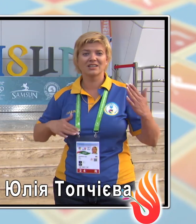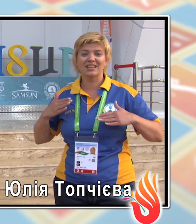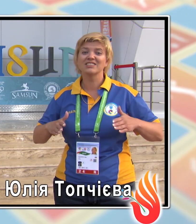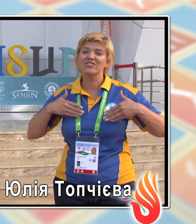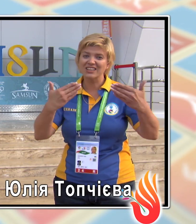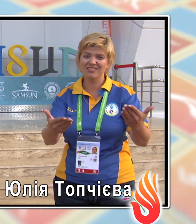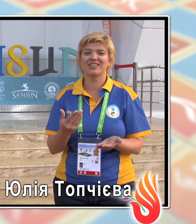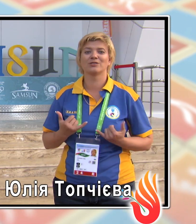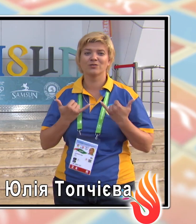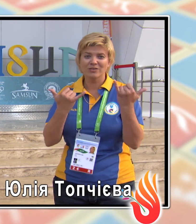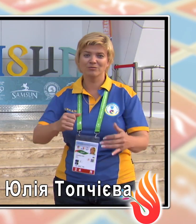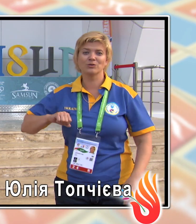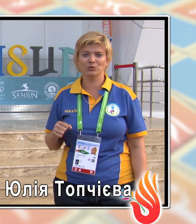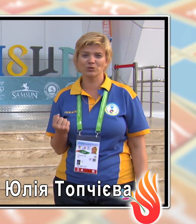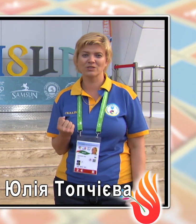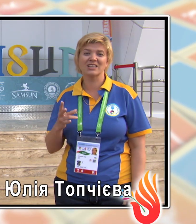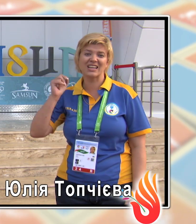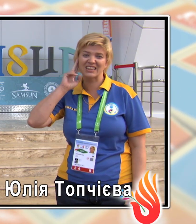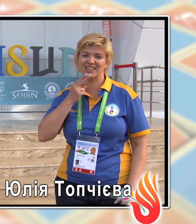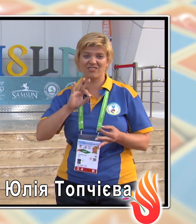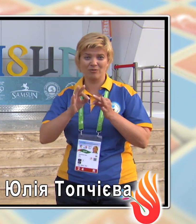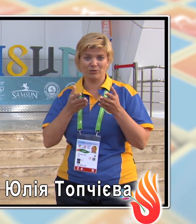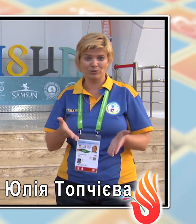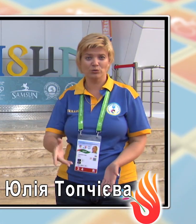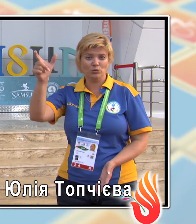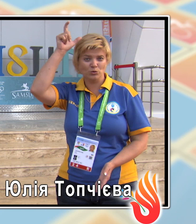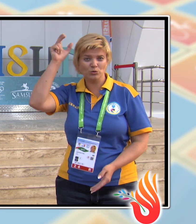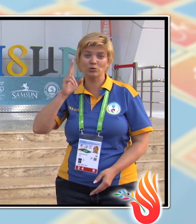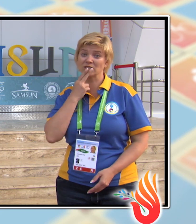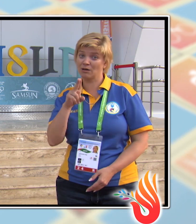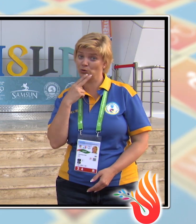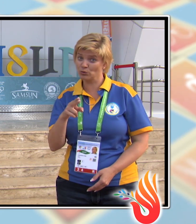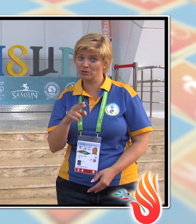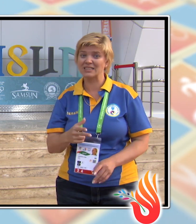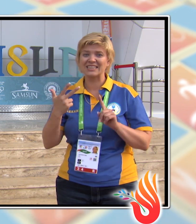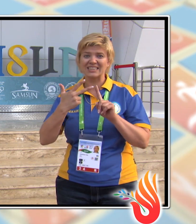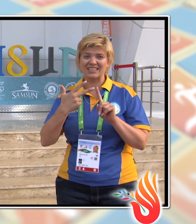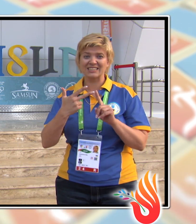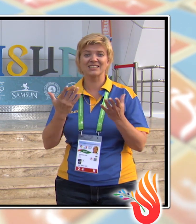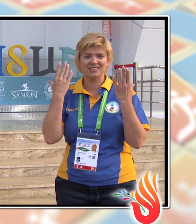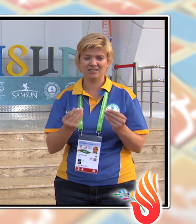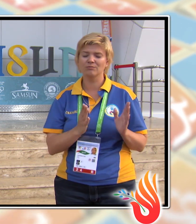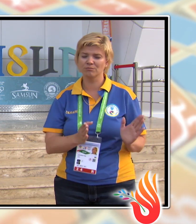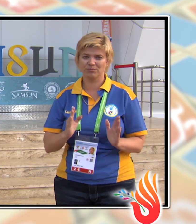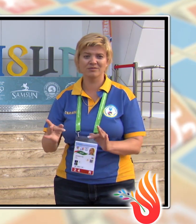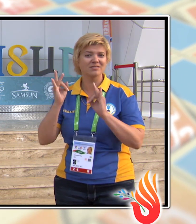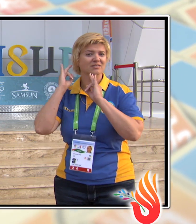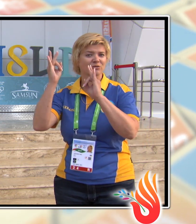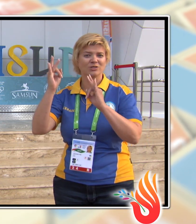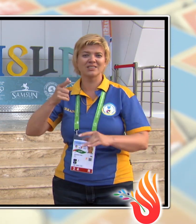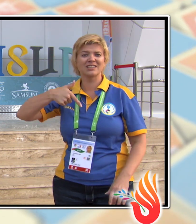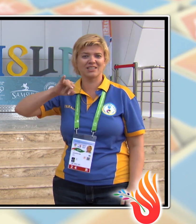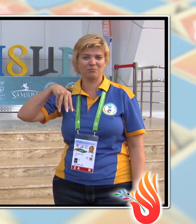Раді вітати вас, шановні друзі! На Дефлімпіаді у турецькому місті Самсун третій день поспіль лунає гімн